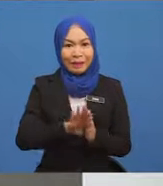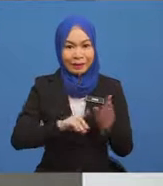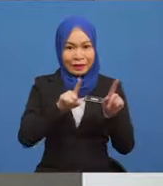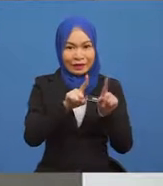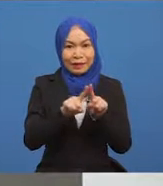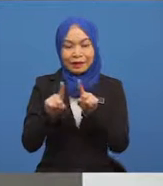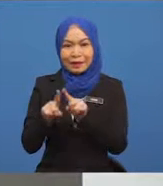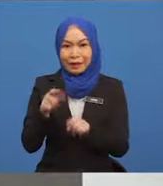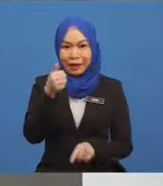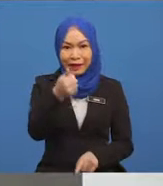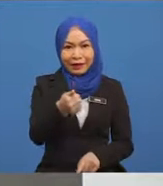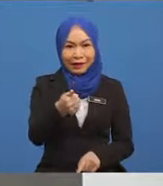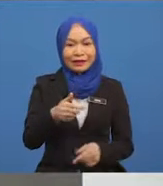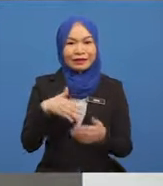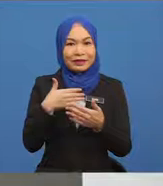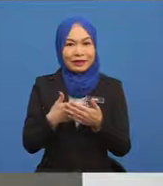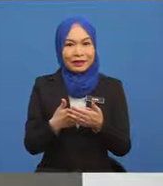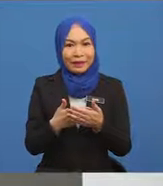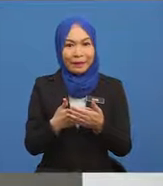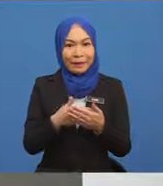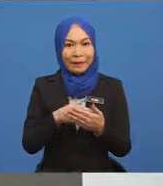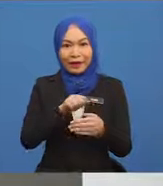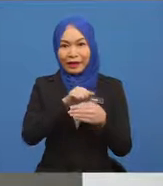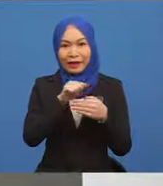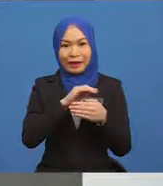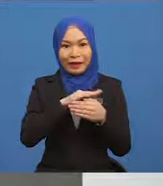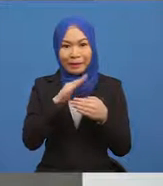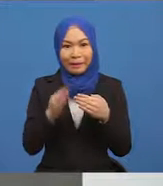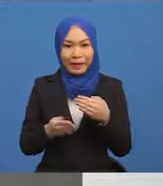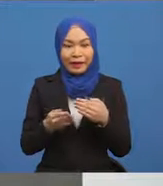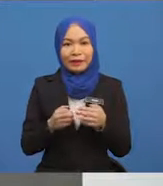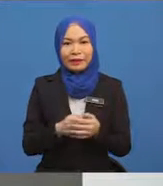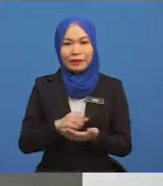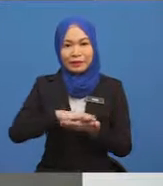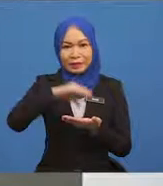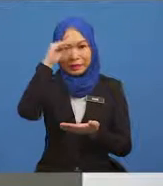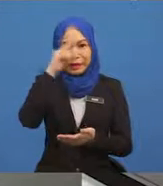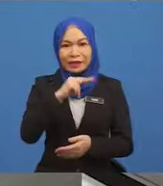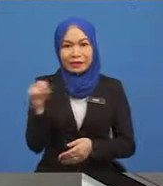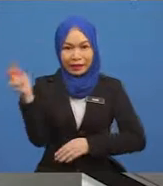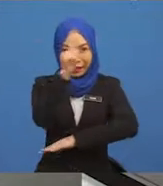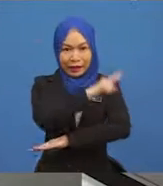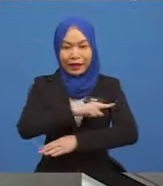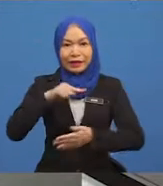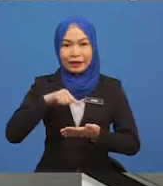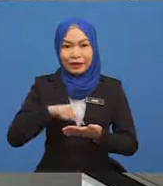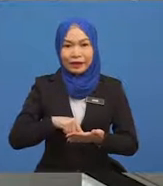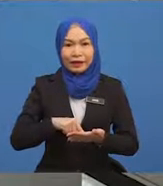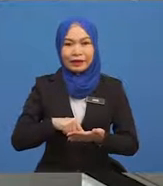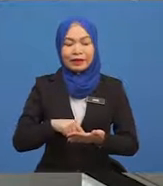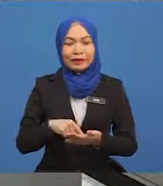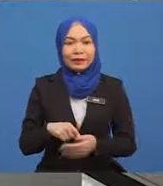anda sehingga ke hujung sesi pembelajaran pada hari ini. Seperti